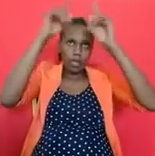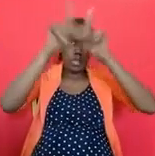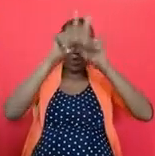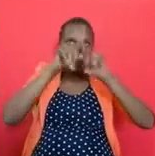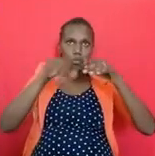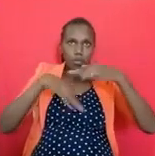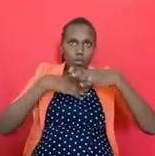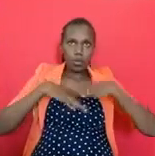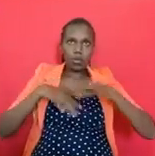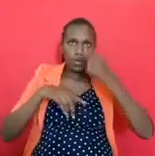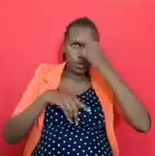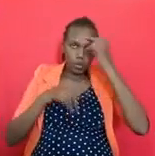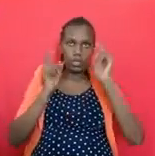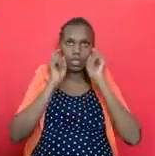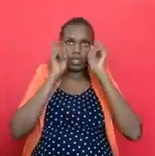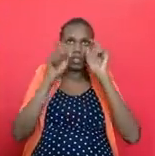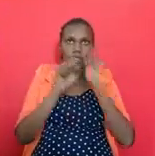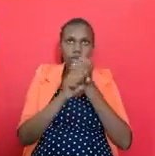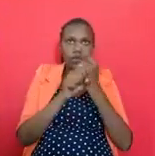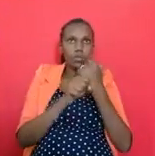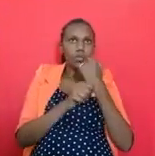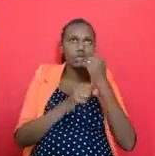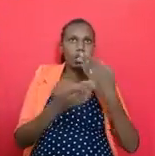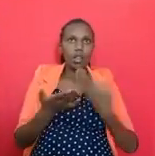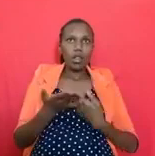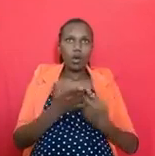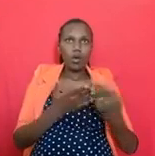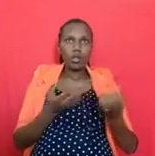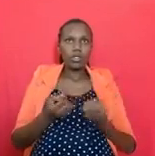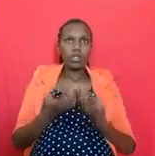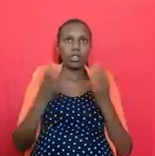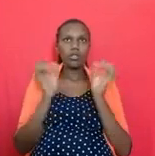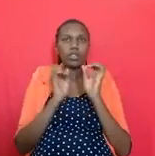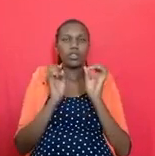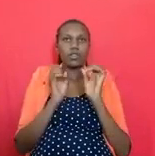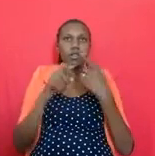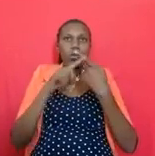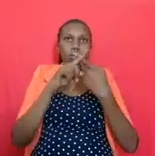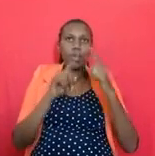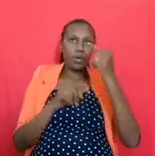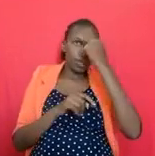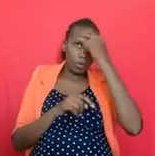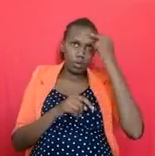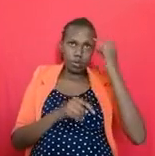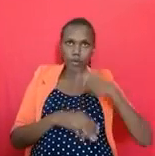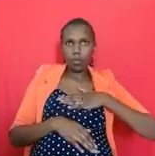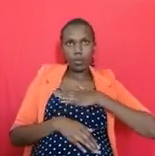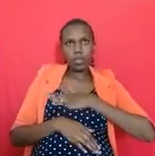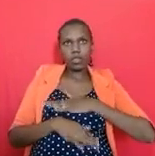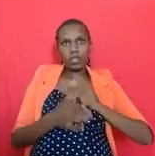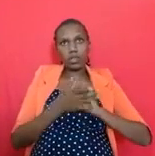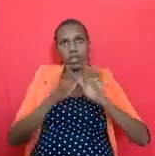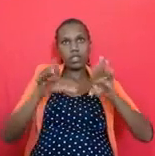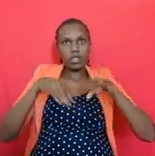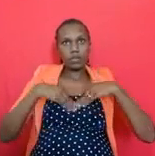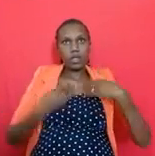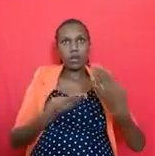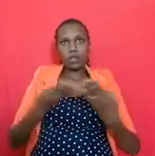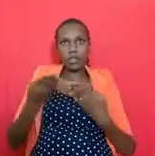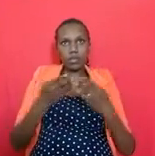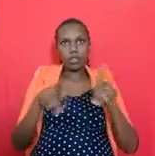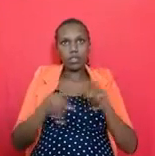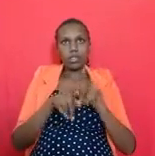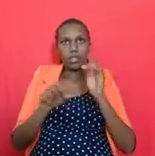Ningiona tondu mehia maitu maigithu tiagirirwo ni gukurutira igongona na ririku. No twagutheithia witikirio tungata uyu witu na wira uyu